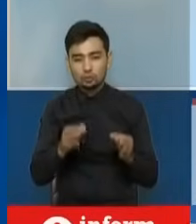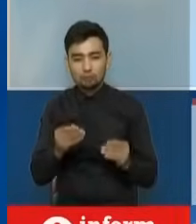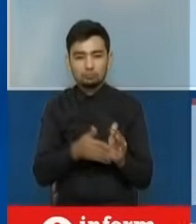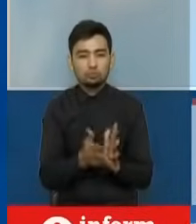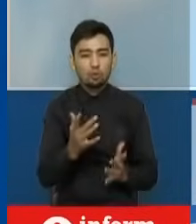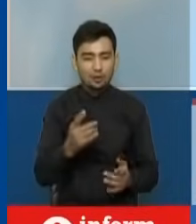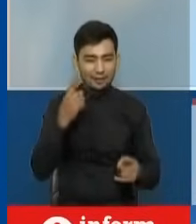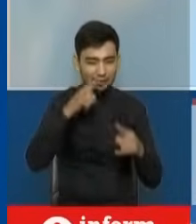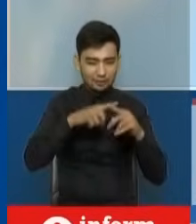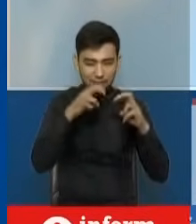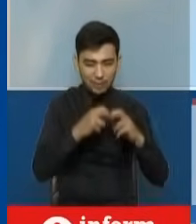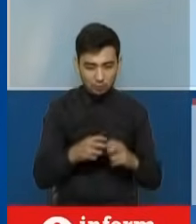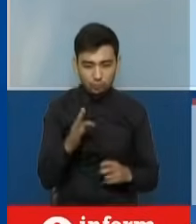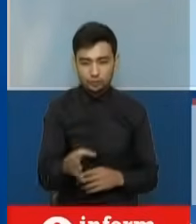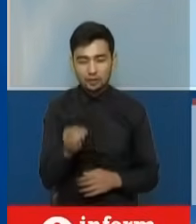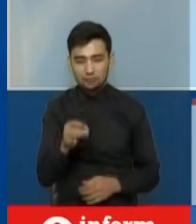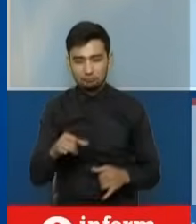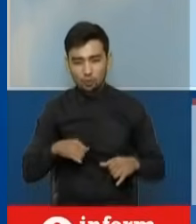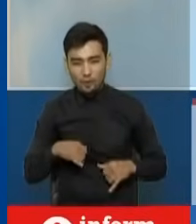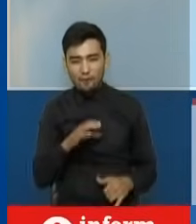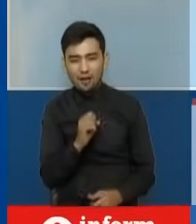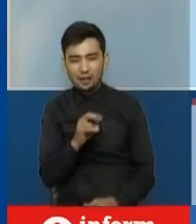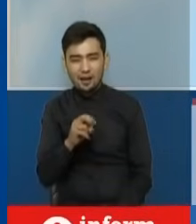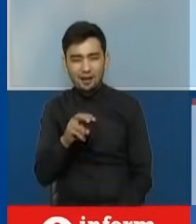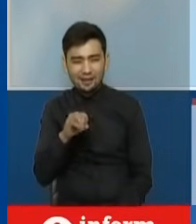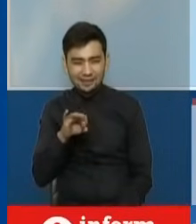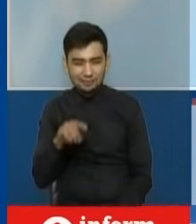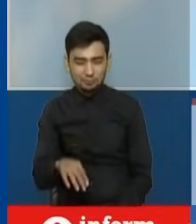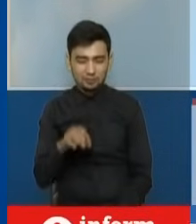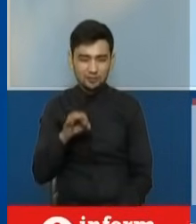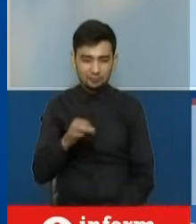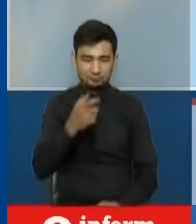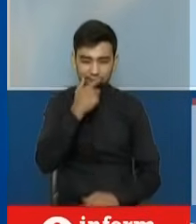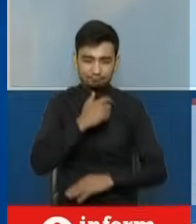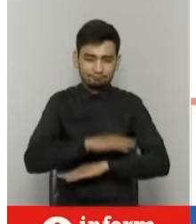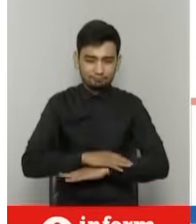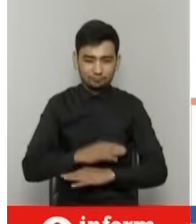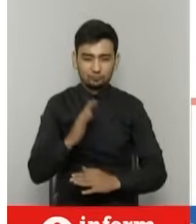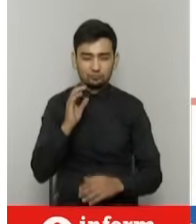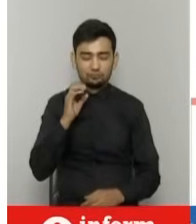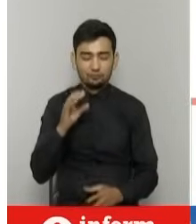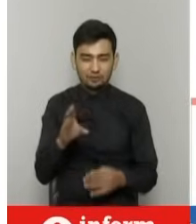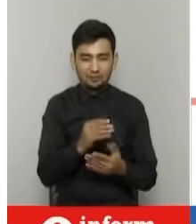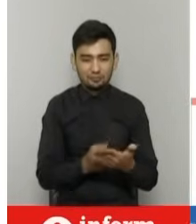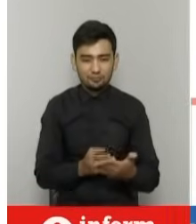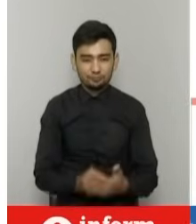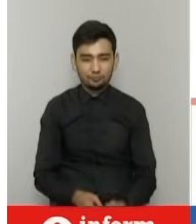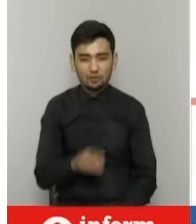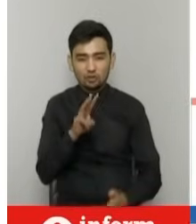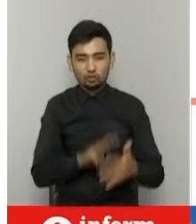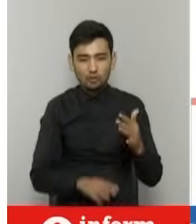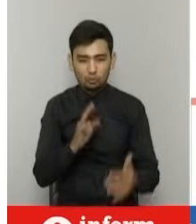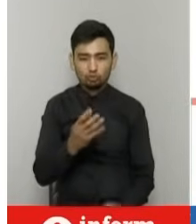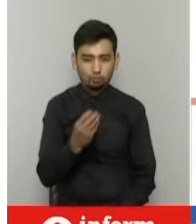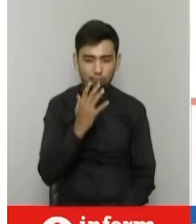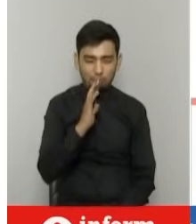технической экспертизы. Под постом о вандализме казахстанцы взывают к соблюдению культуры. Влепить штраф, чтобы он лет 5